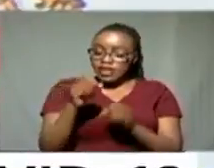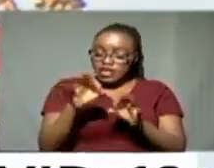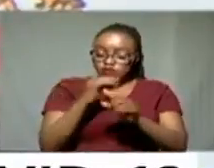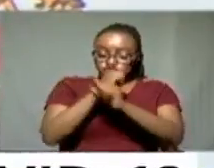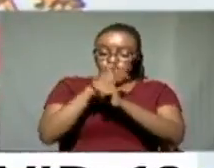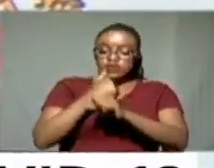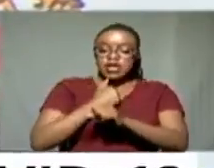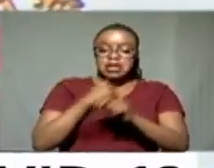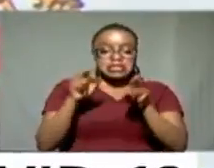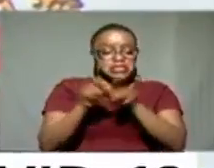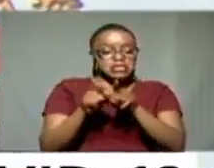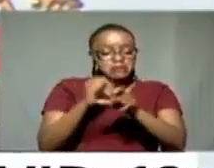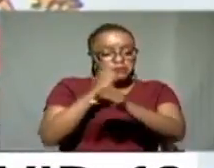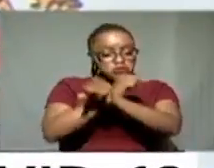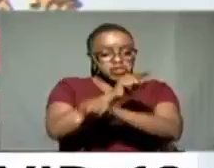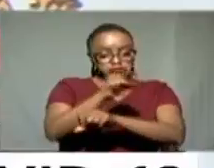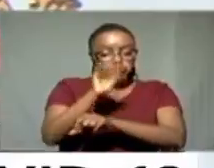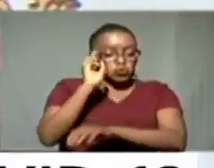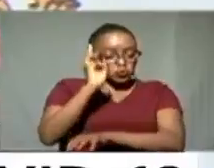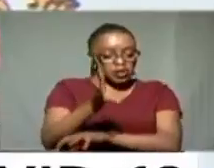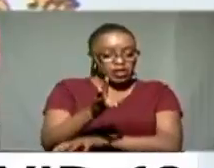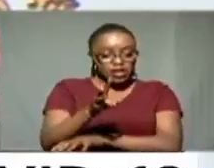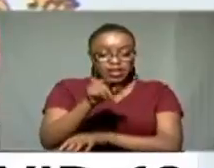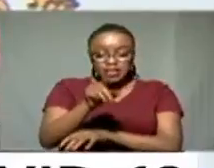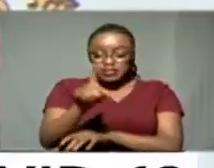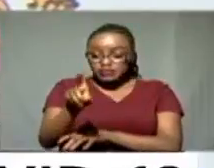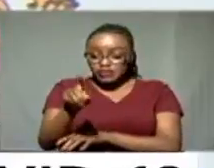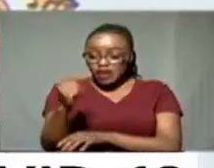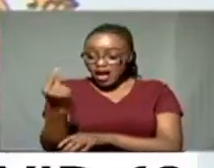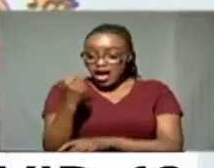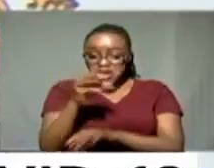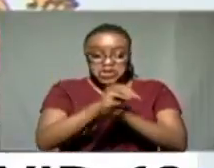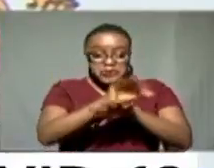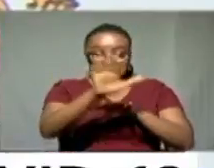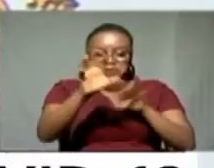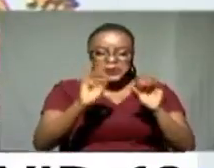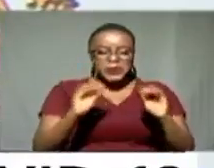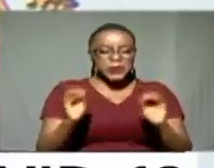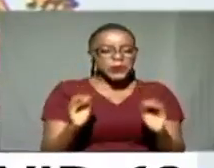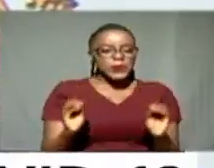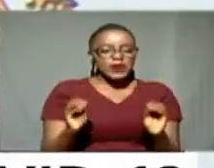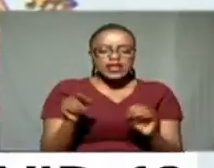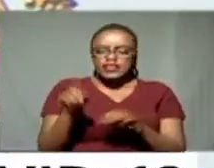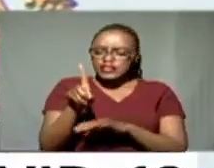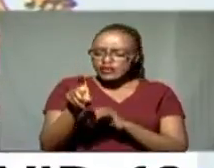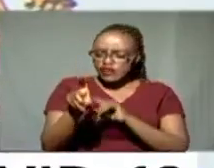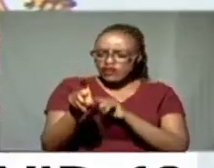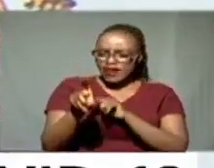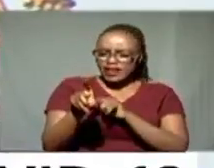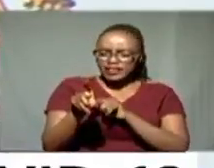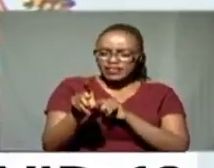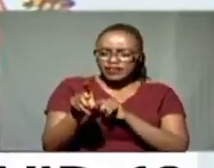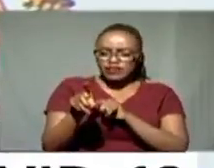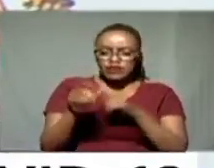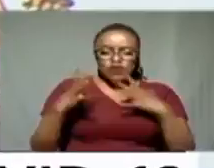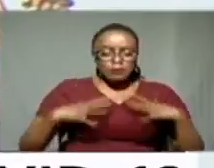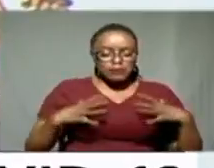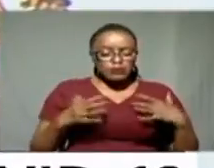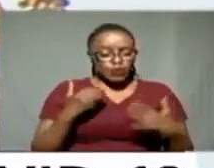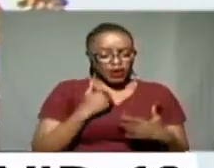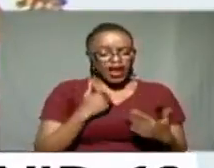Ukinilinda nitakulinda. Na hii virusi haitembei peke yake. Hii virusi inatembea na